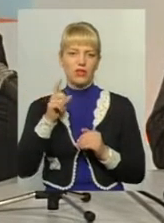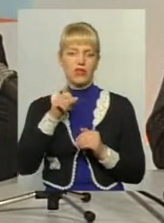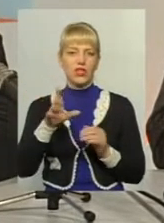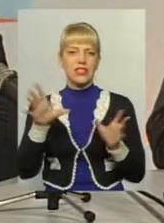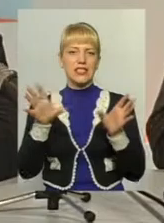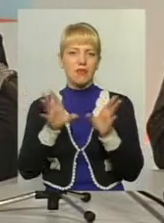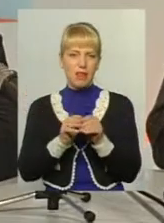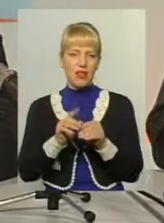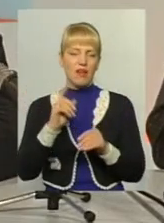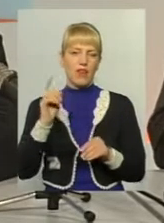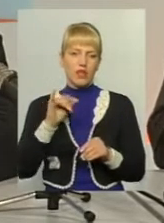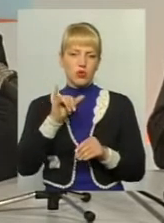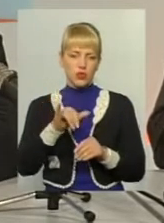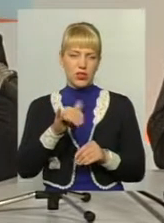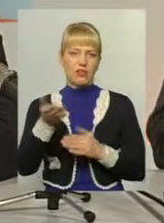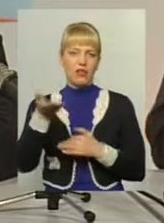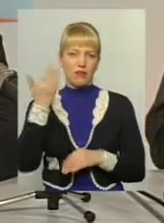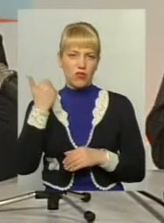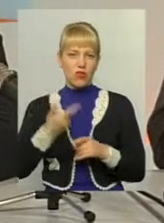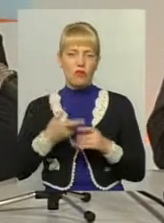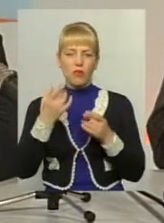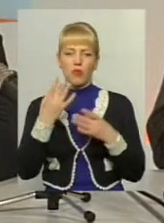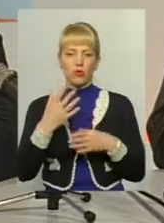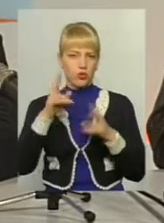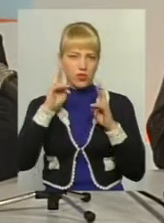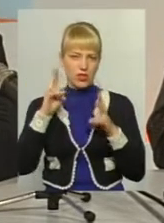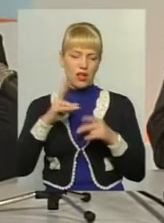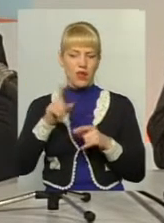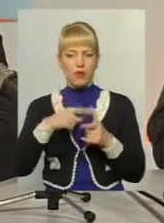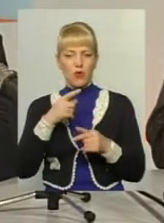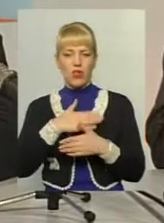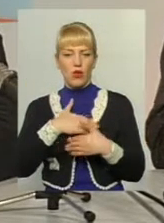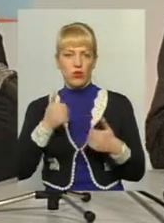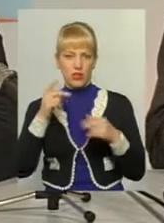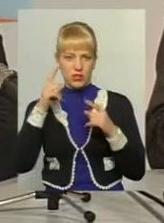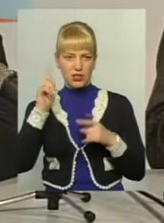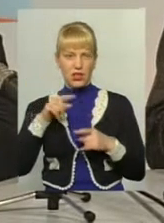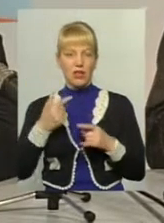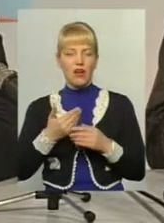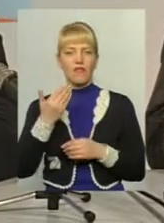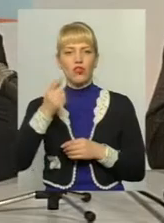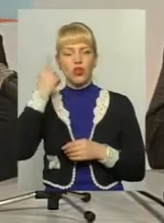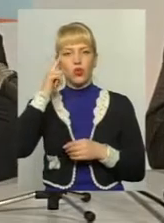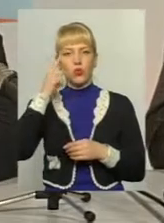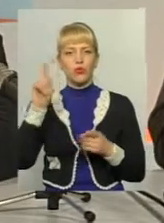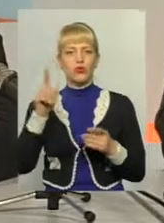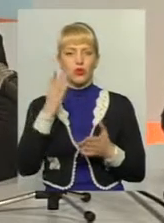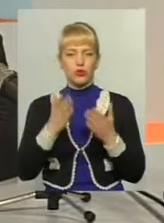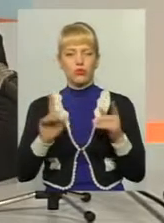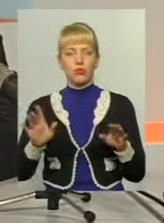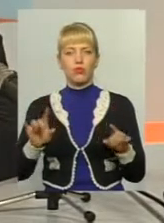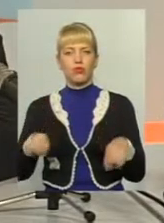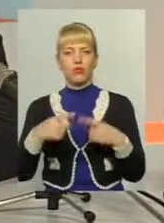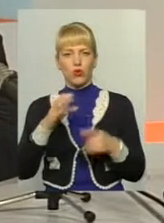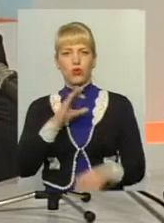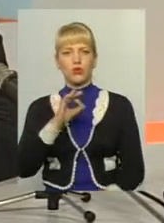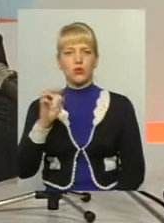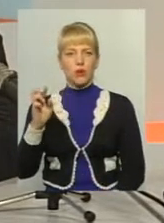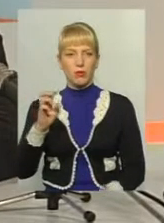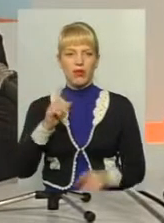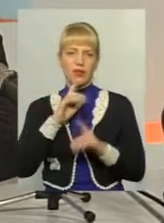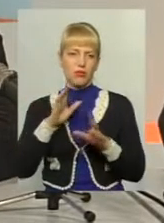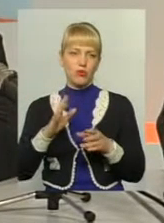що люди, створюючи ОСББ, вони набувають власність на весь будинок. Та власність давним-давно вже в них,